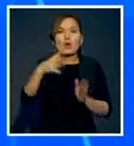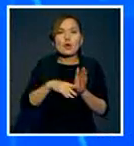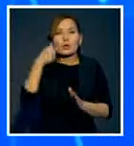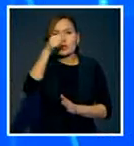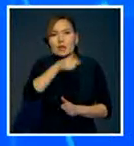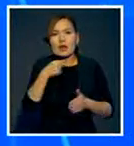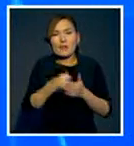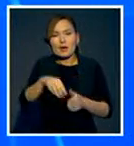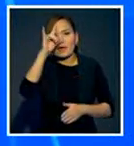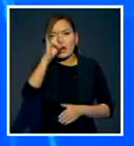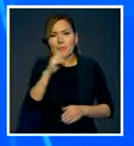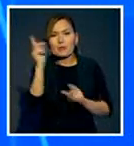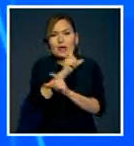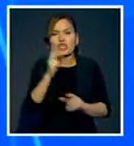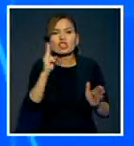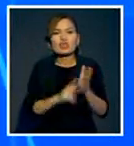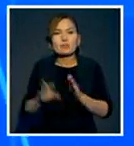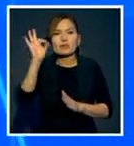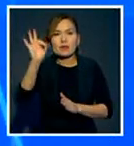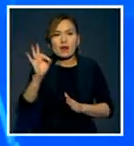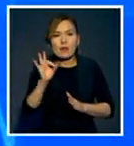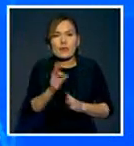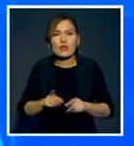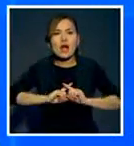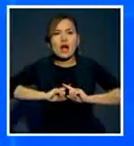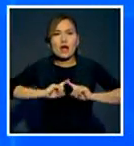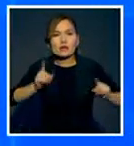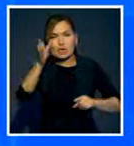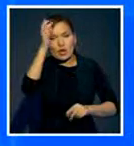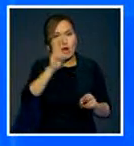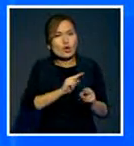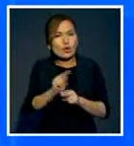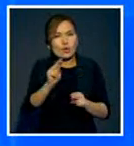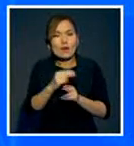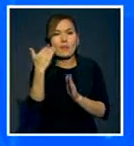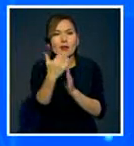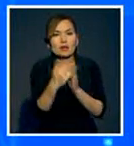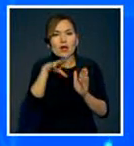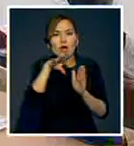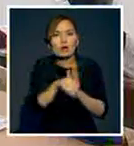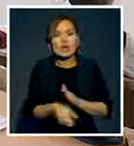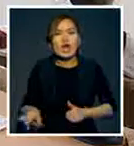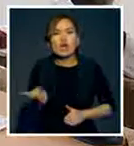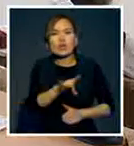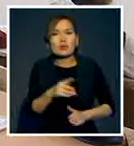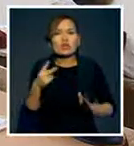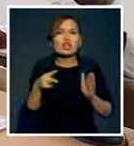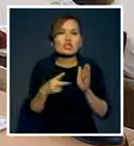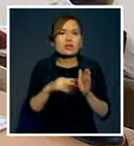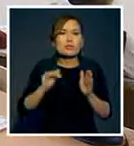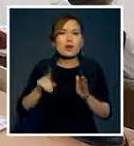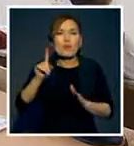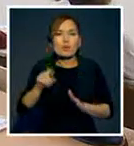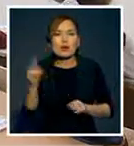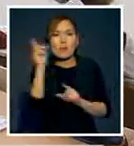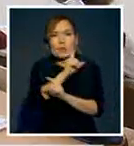2019 жылға дейін еліміздегі мектептердің 70% инклюзивті білім беру жүйесіне көшуі тиіс. Қазір республикада кемінде 7100